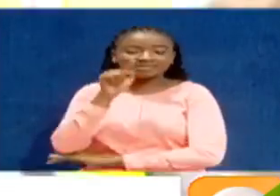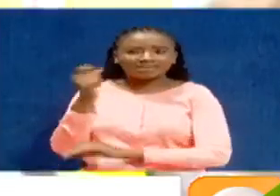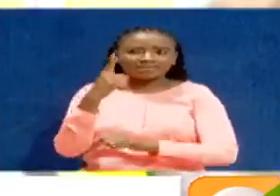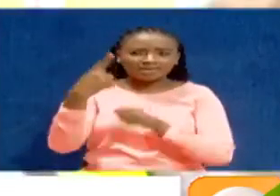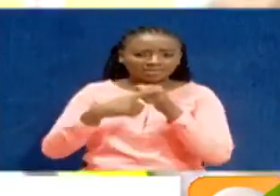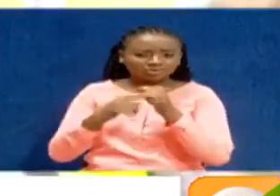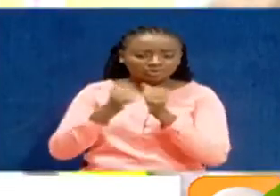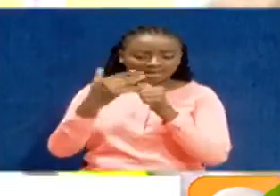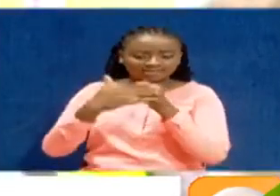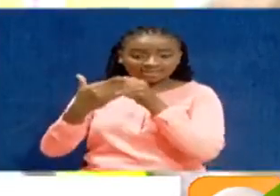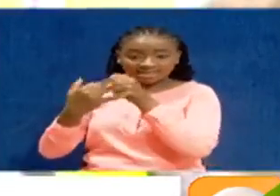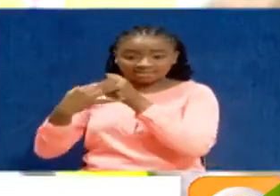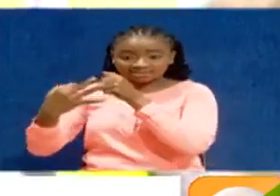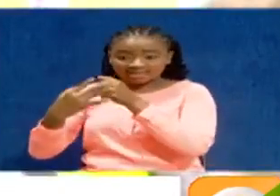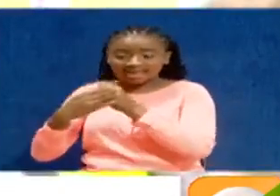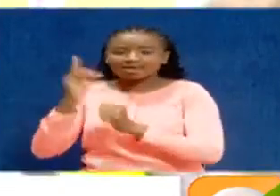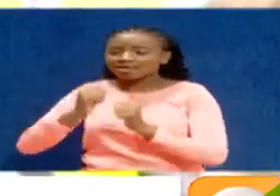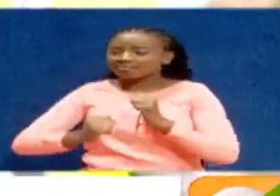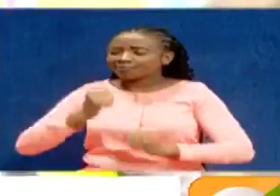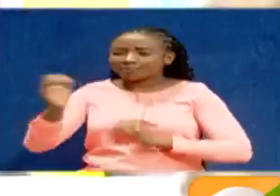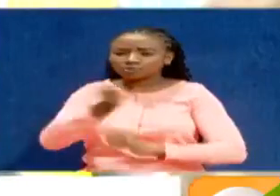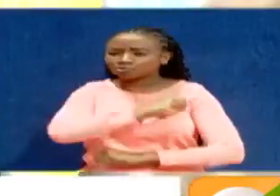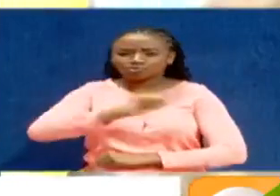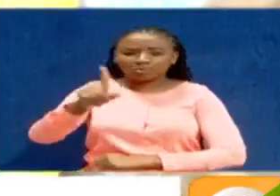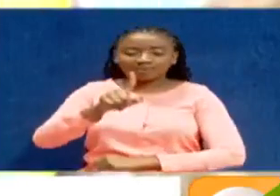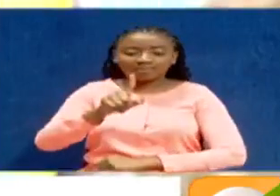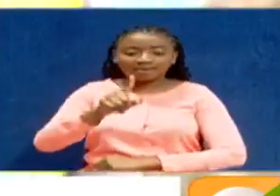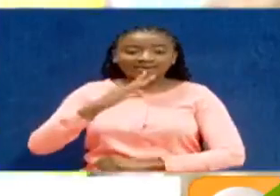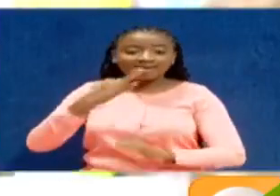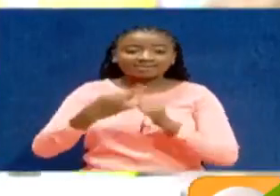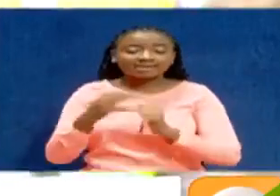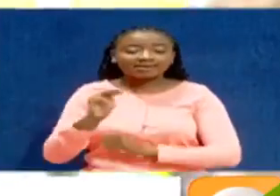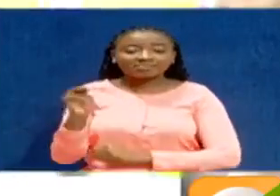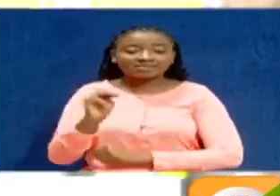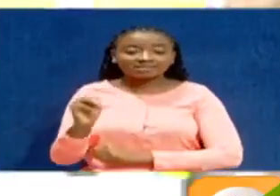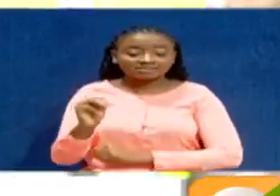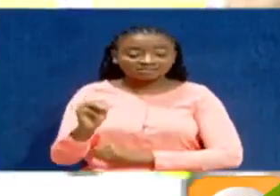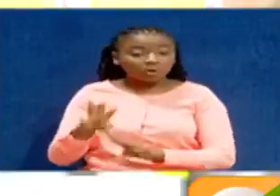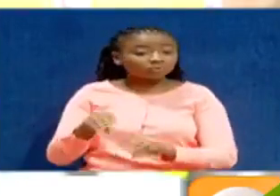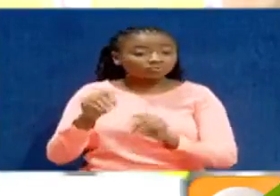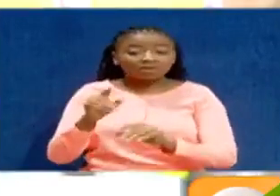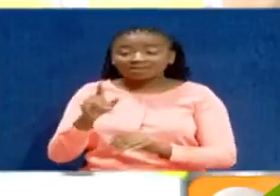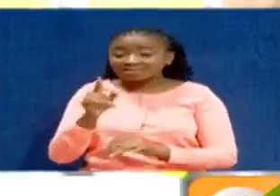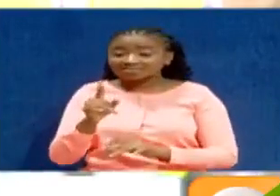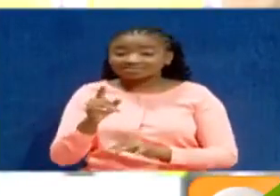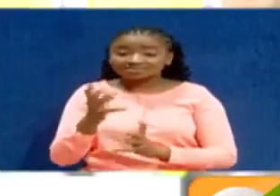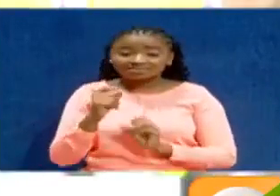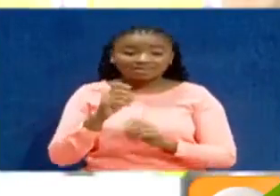the fastest 800 meters on African soil. It took a very long time for anybody to